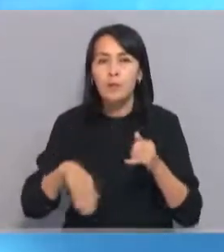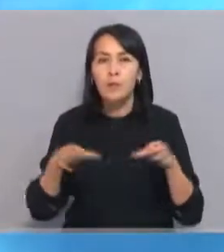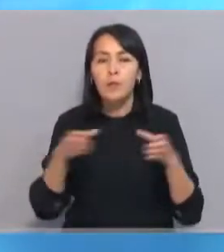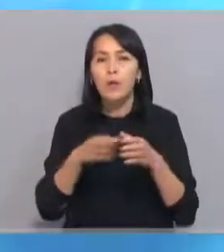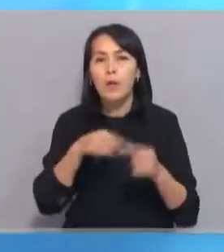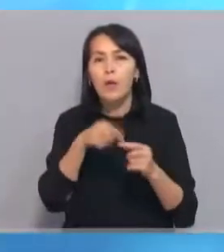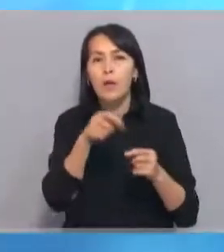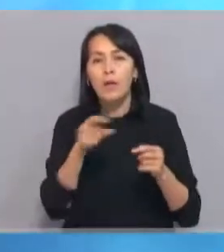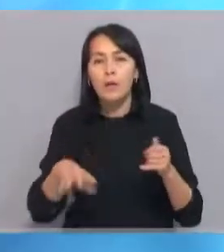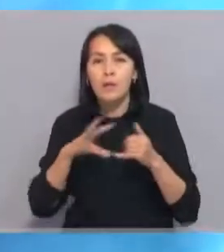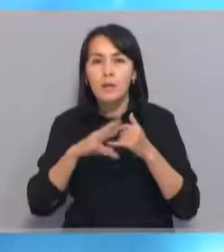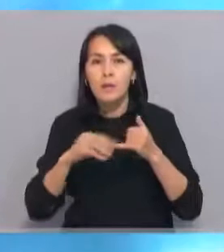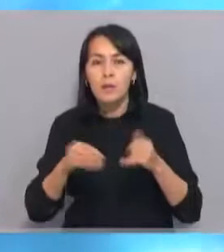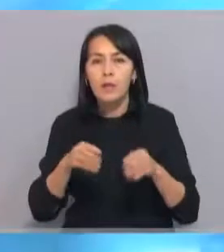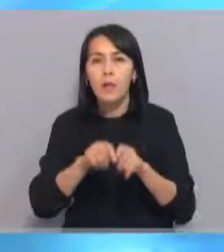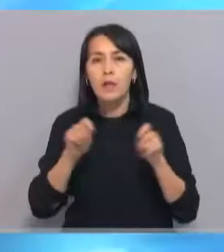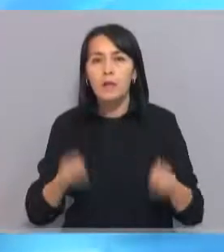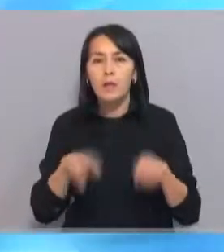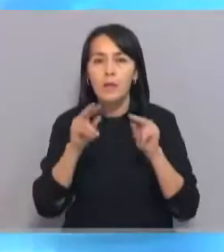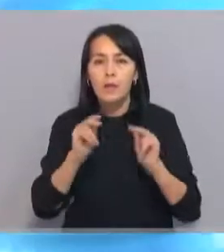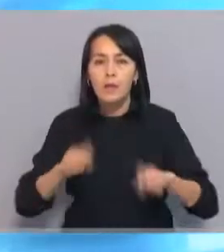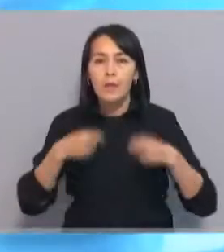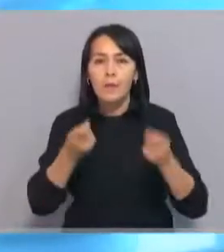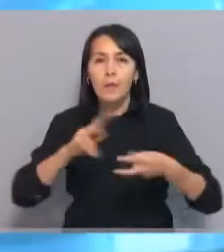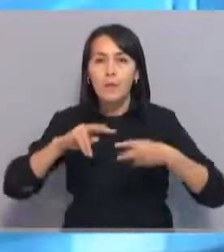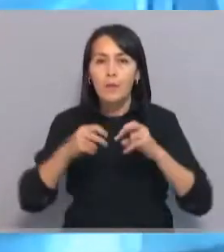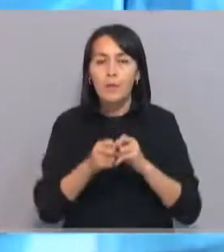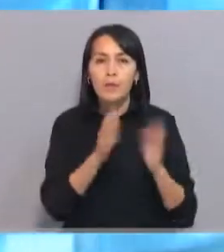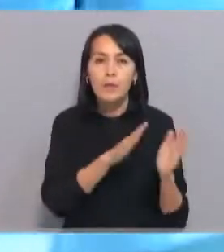кәсіпкерлерге жер телімдерін ашық әрі әділ бөлу мәселесіне реттеуге арналған.